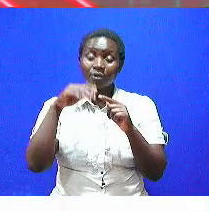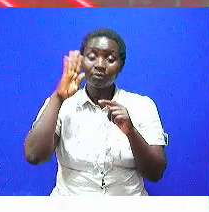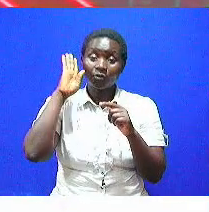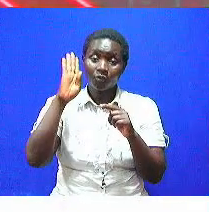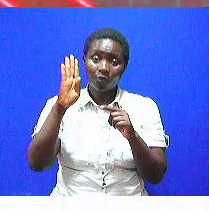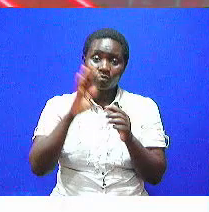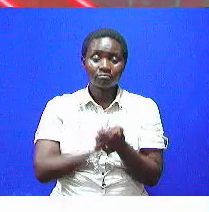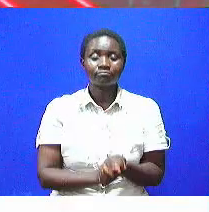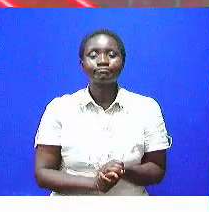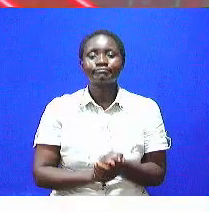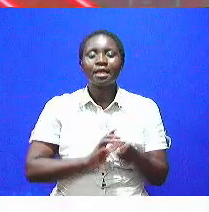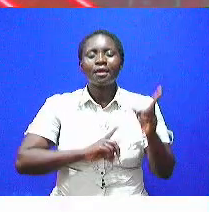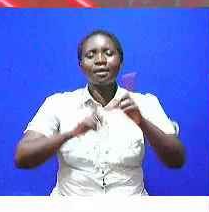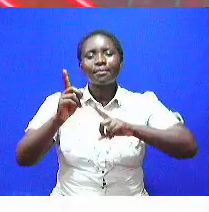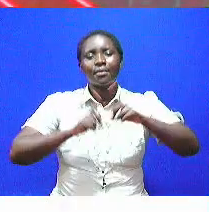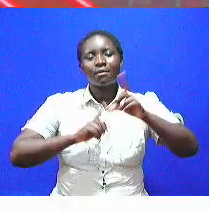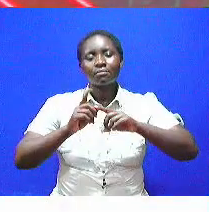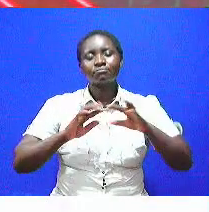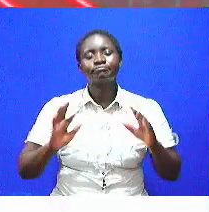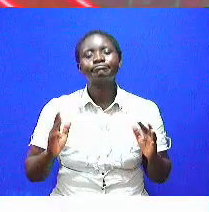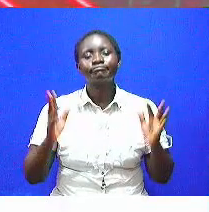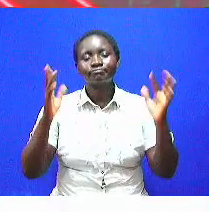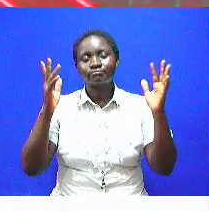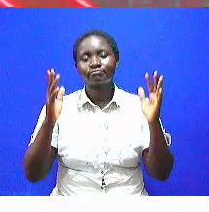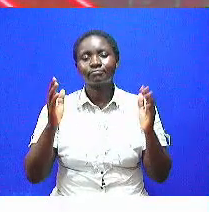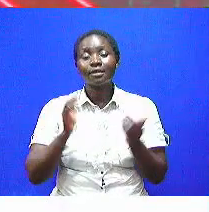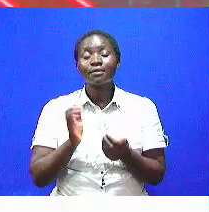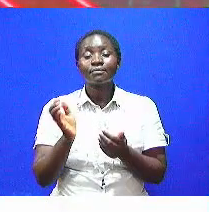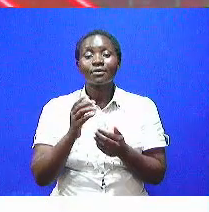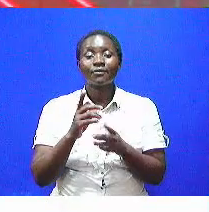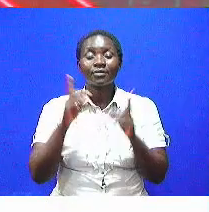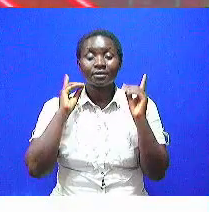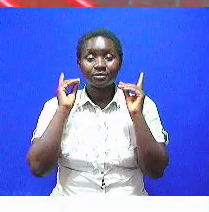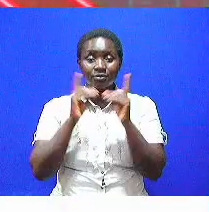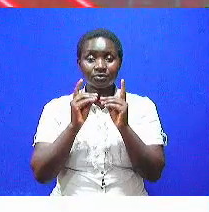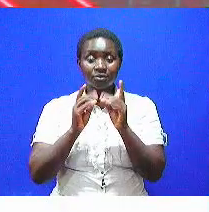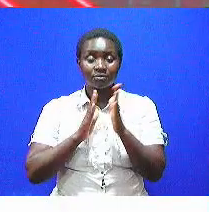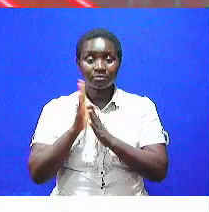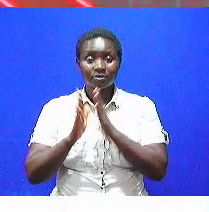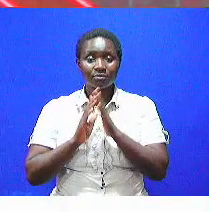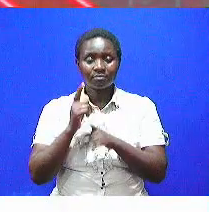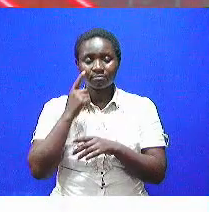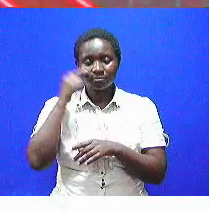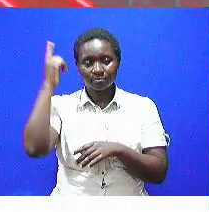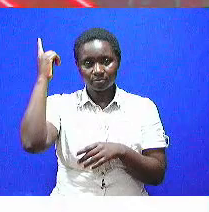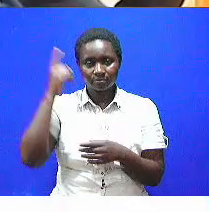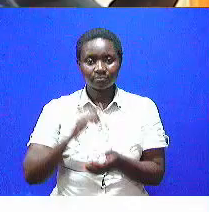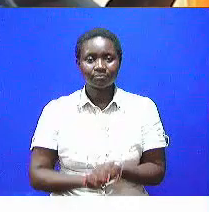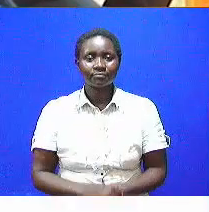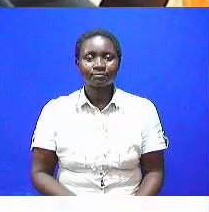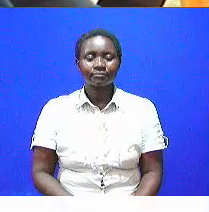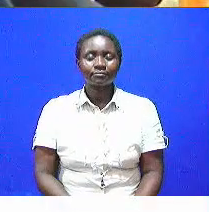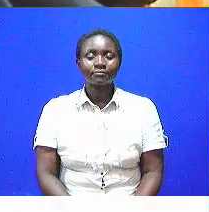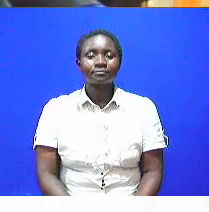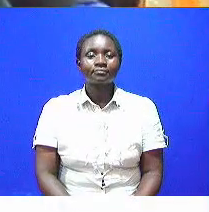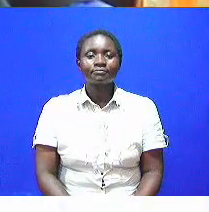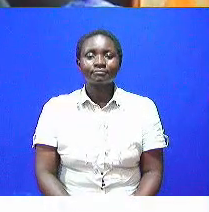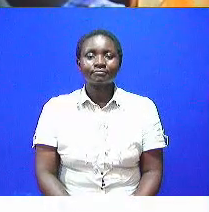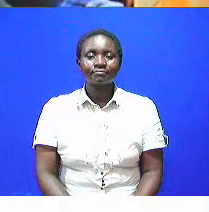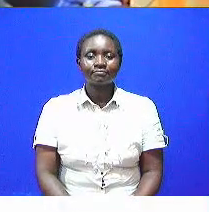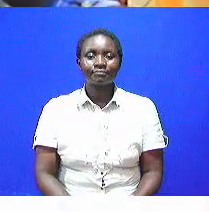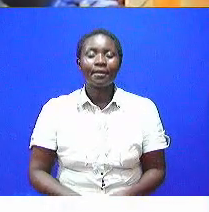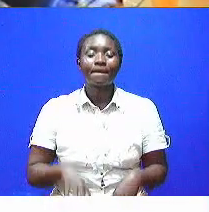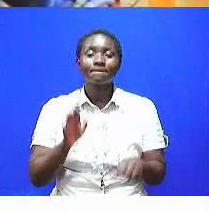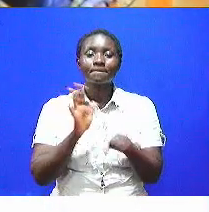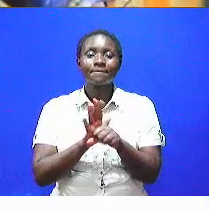bago ikira na se omoyega huyo bogo sangereria ebirengere na gutwarigana ni roboti ro kubatia. May as many as